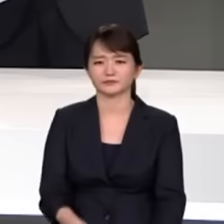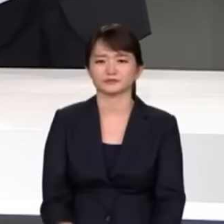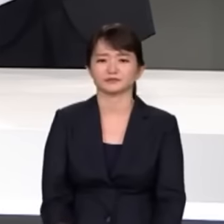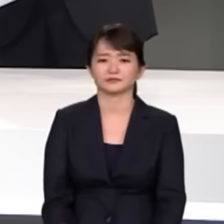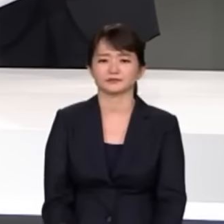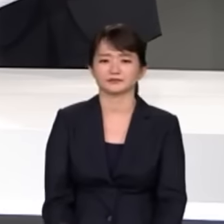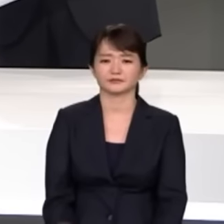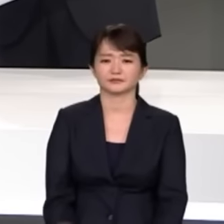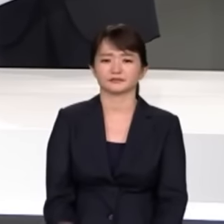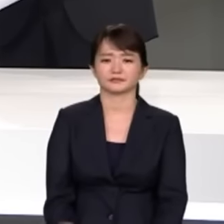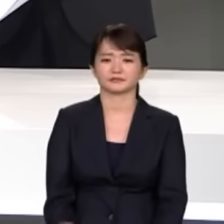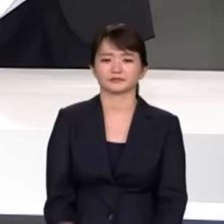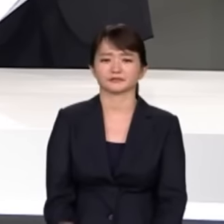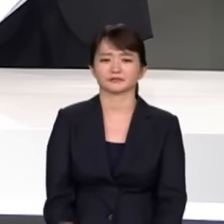기자가 보도합니다.